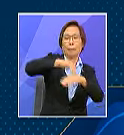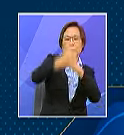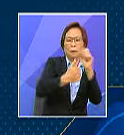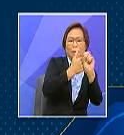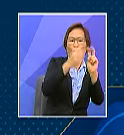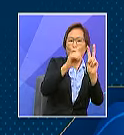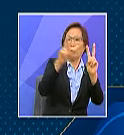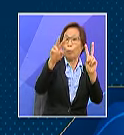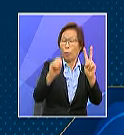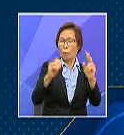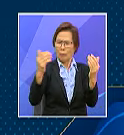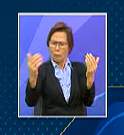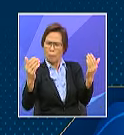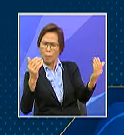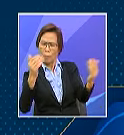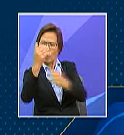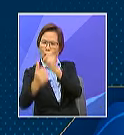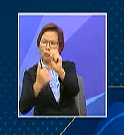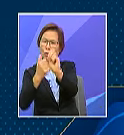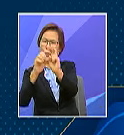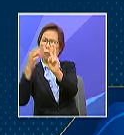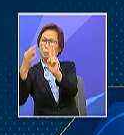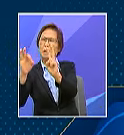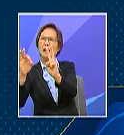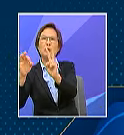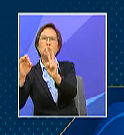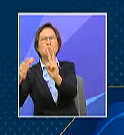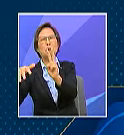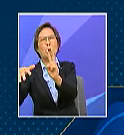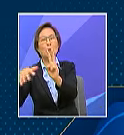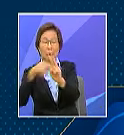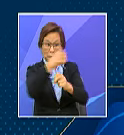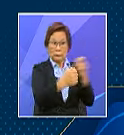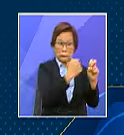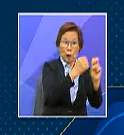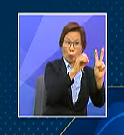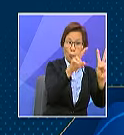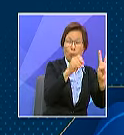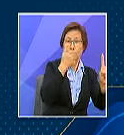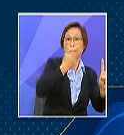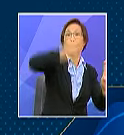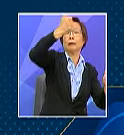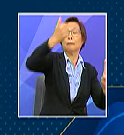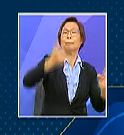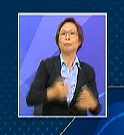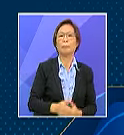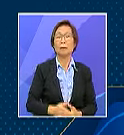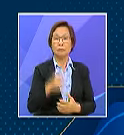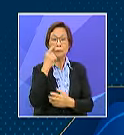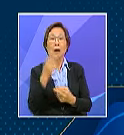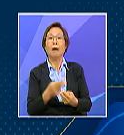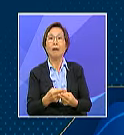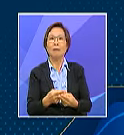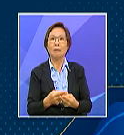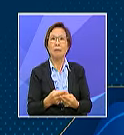2020 berbanding dengan 2019 ingin saya ingatkan bahwa Oh Nila PN